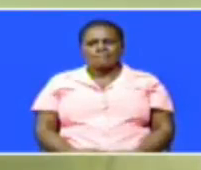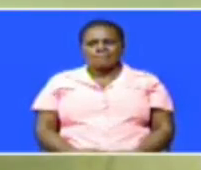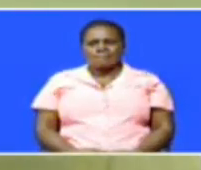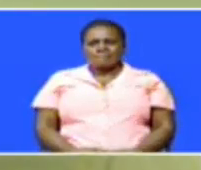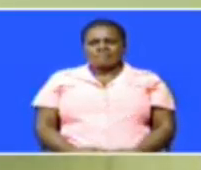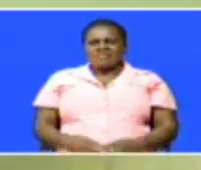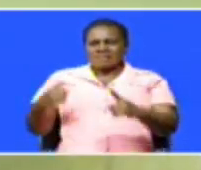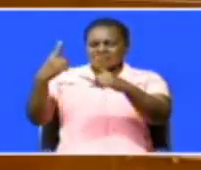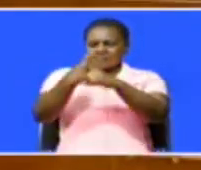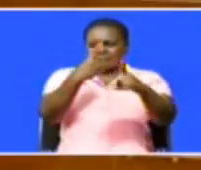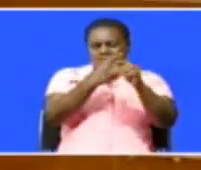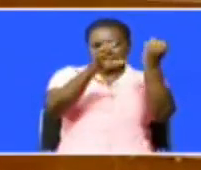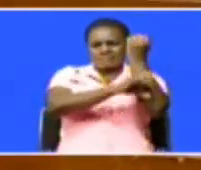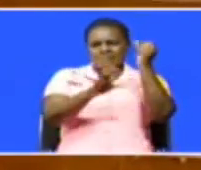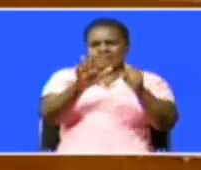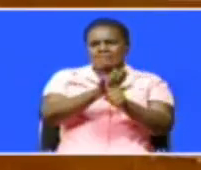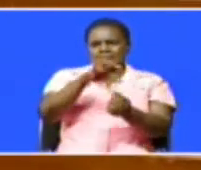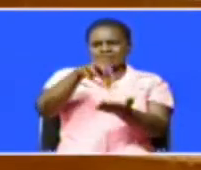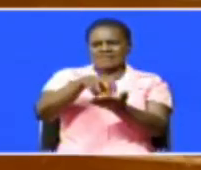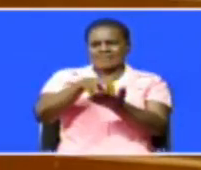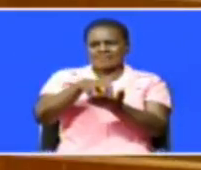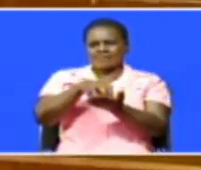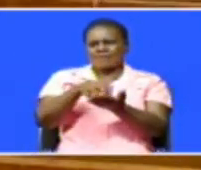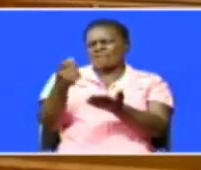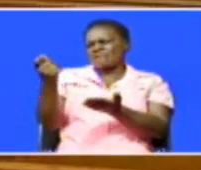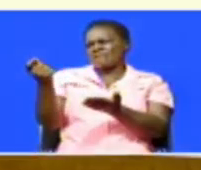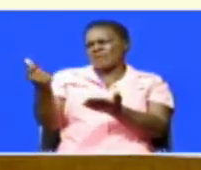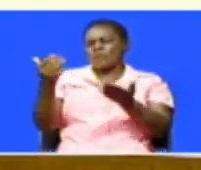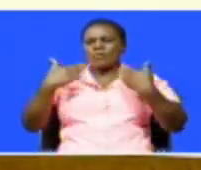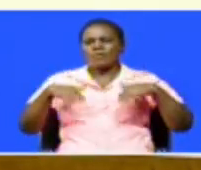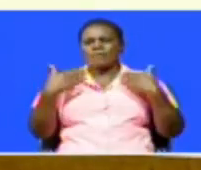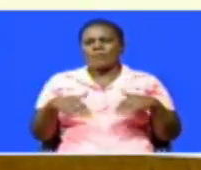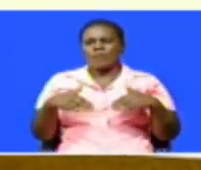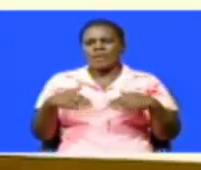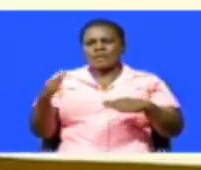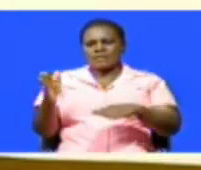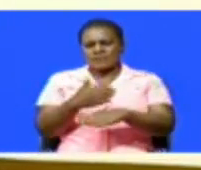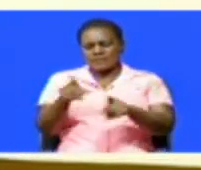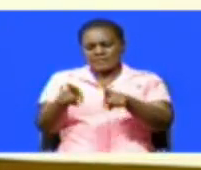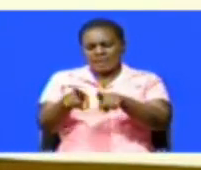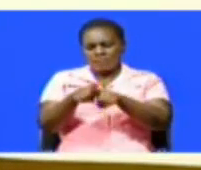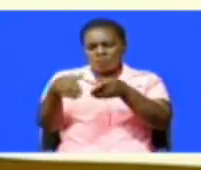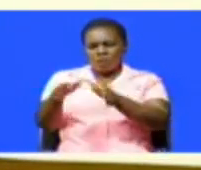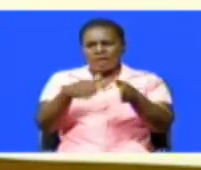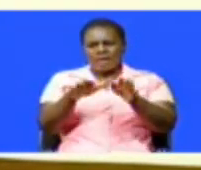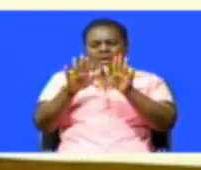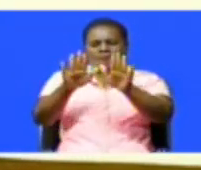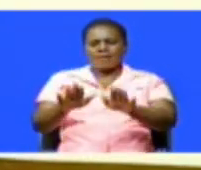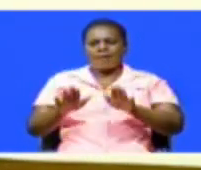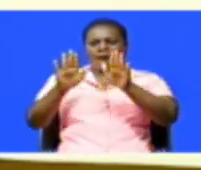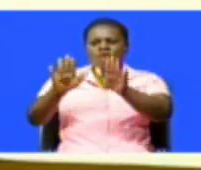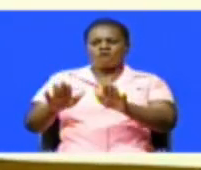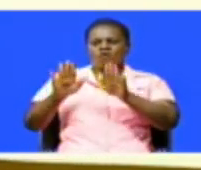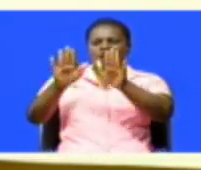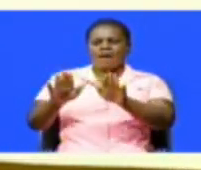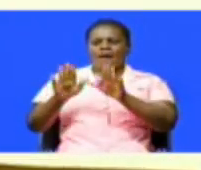Wasingishu na kwingineko nchini, taswira ikiwa idadi ya chini ya waumini, wimbo ukiwa ule ule, tahadhari.